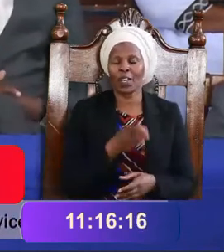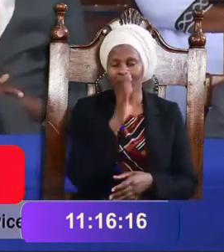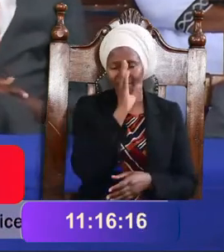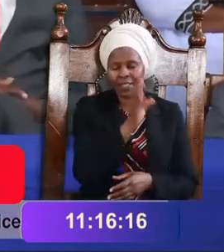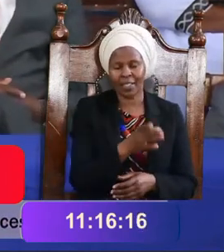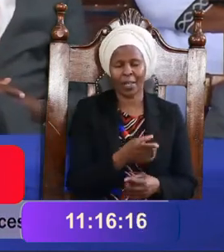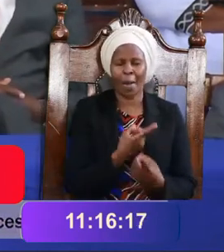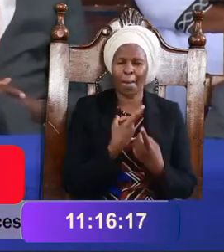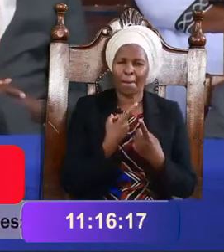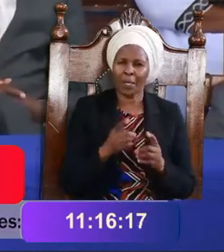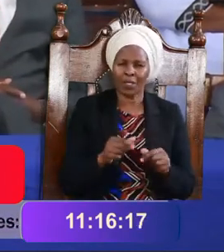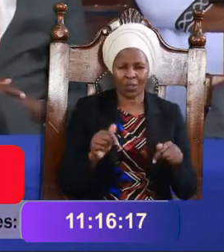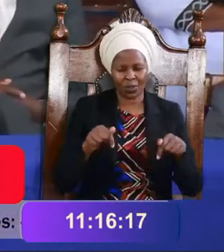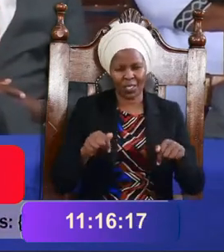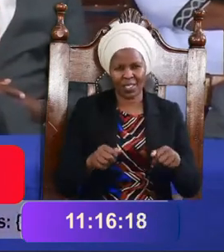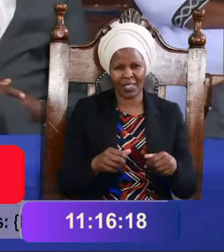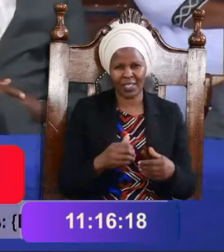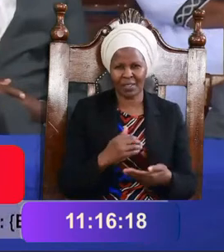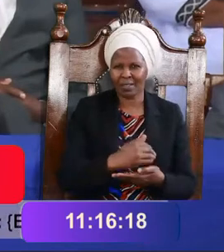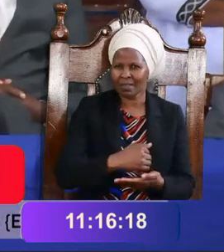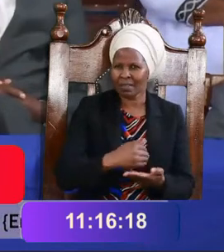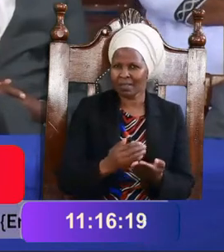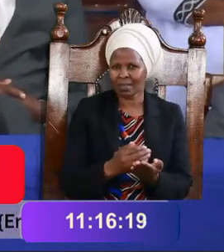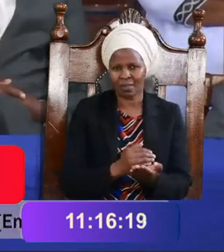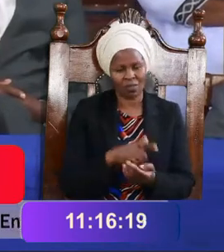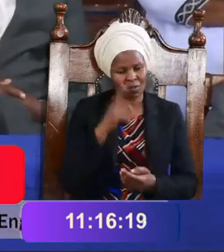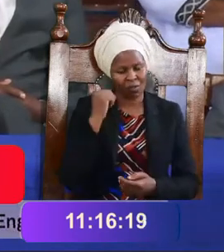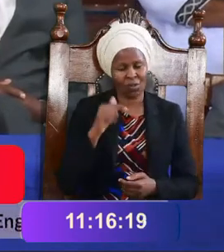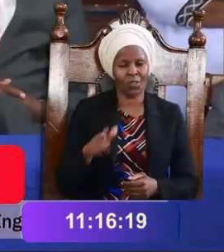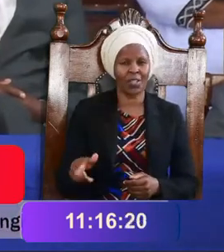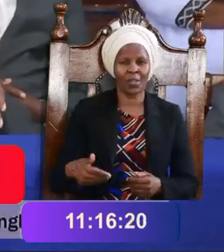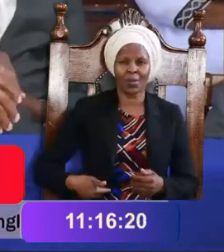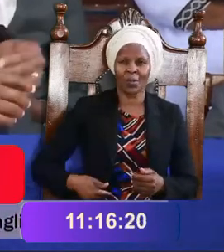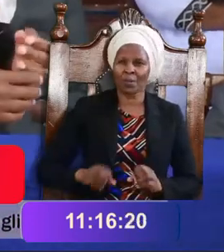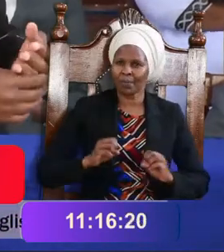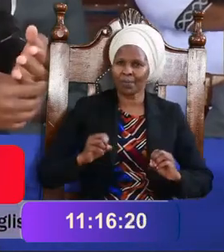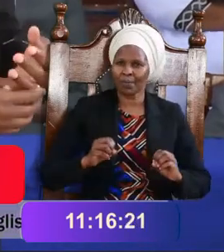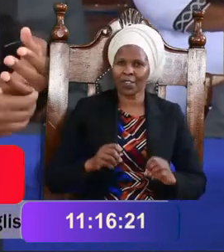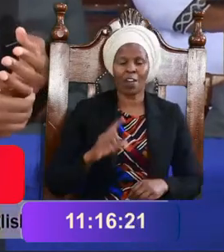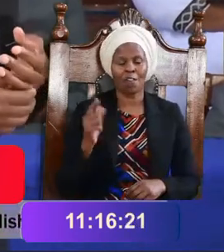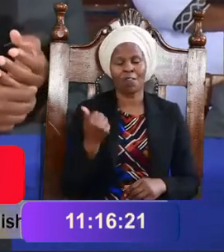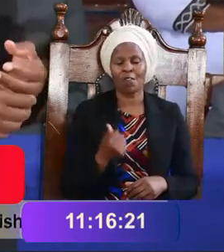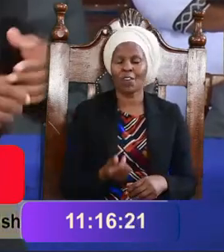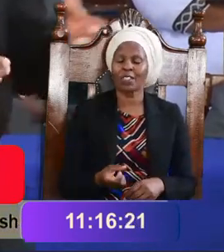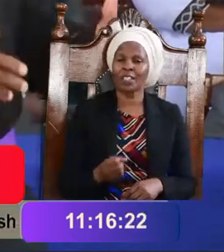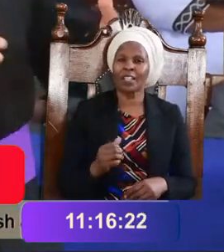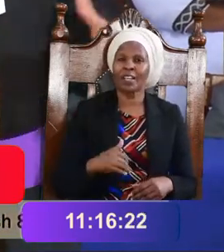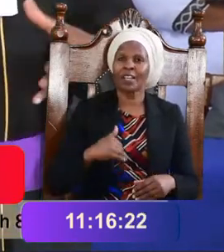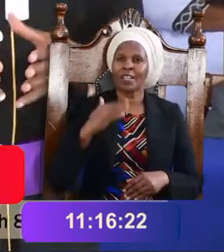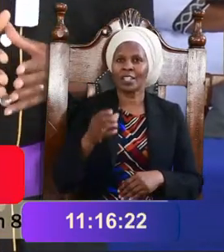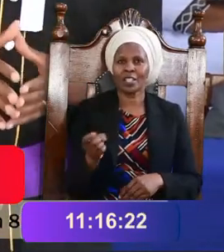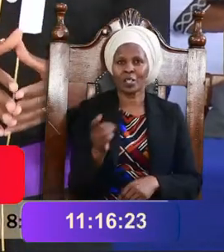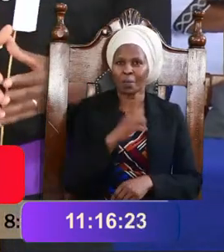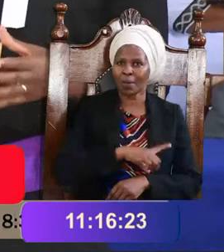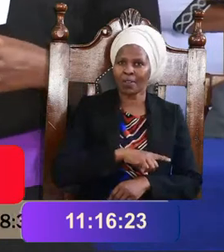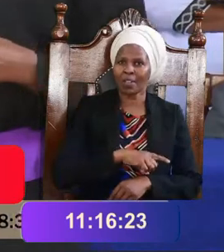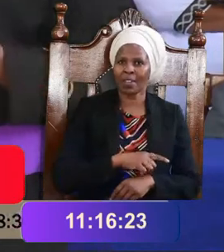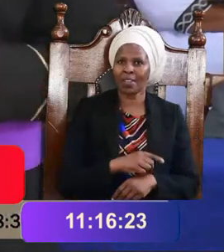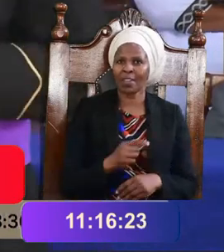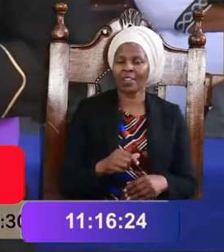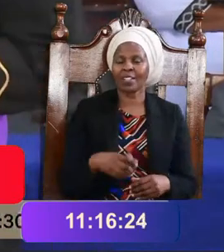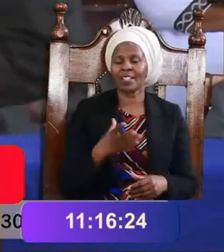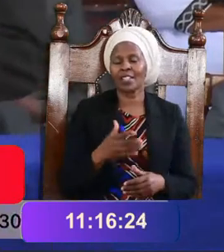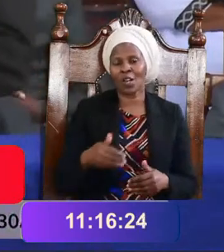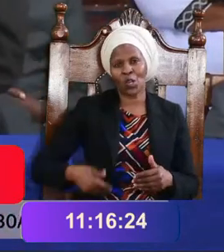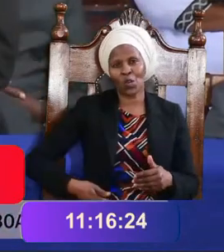hawata changa siku ya leo, siku ya first May ndio watakuwa na mchango wao, kwa hivyo